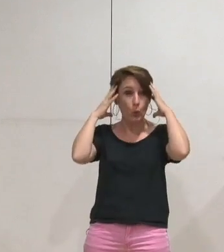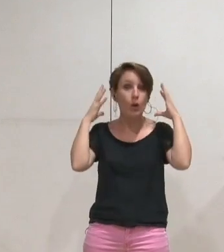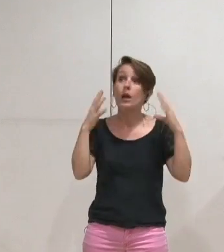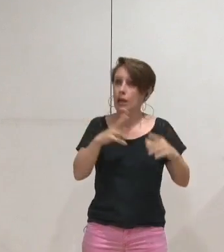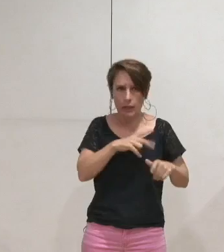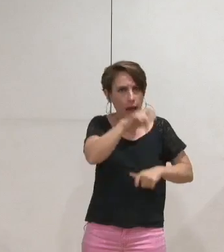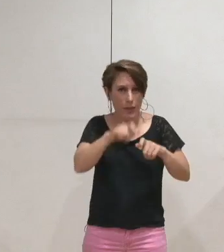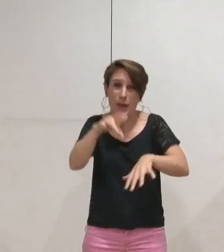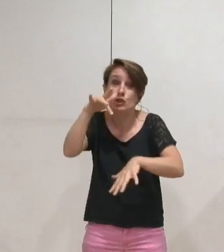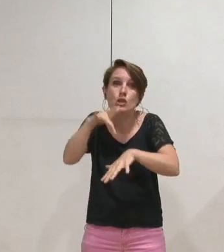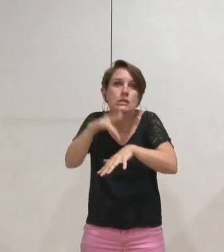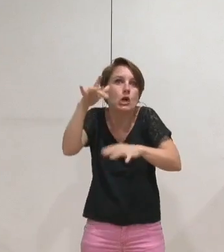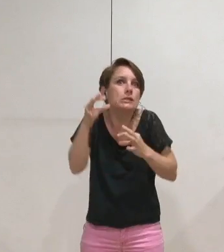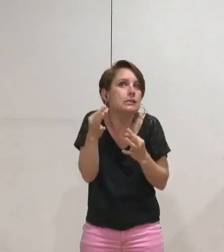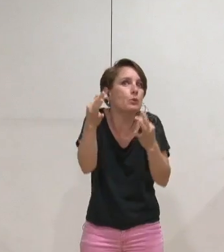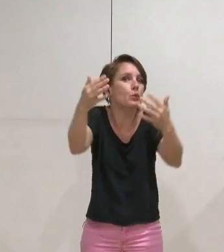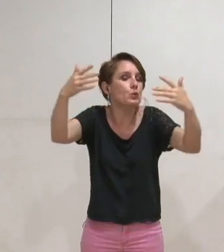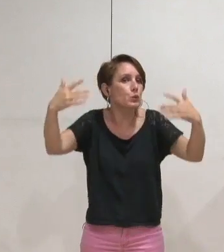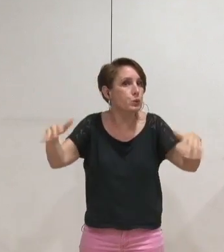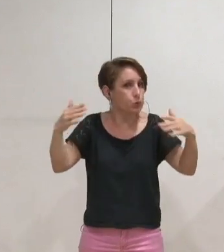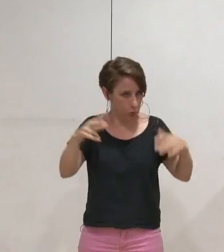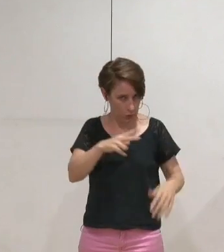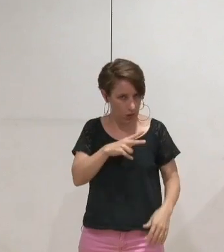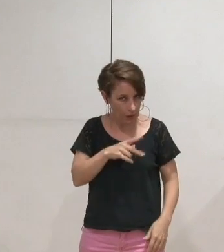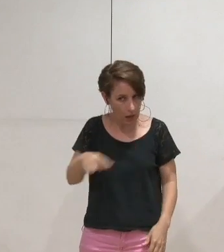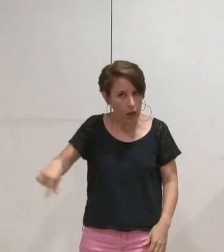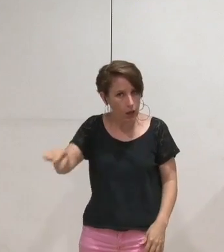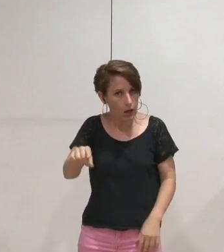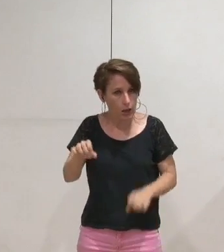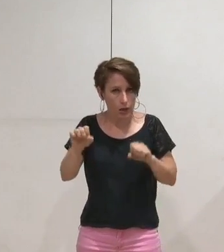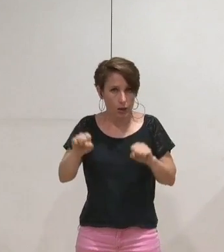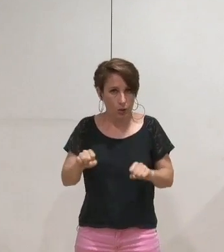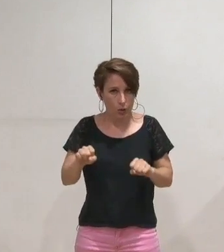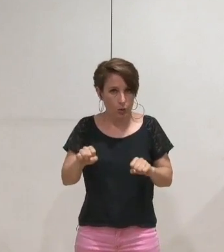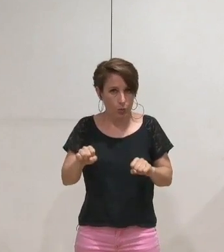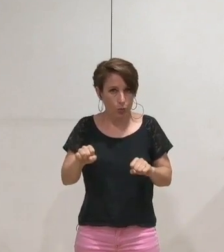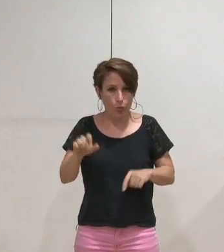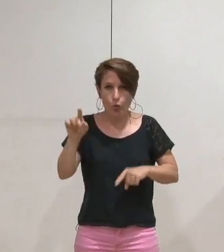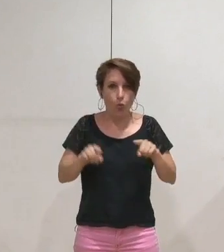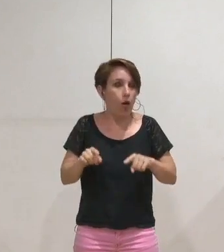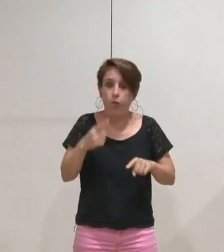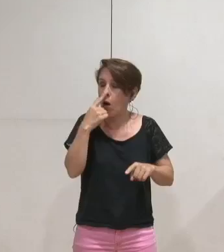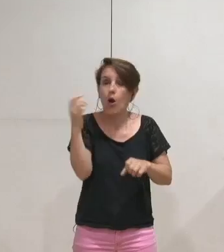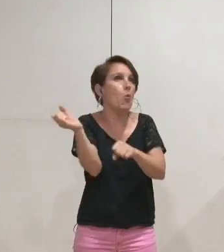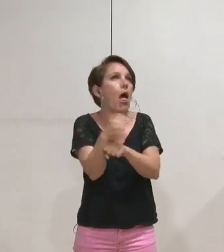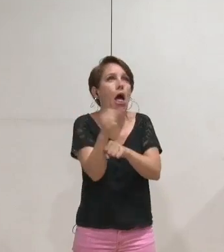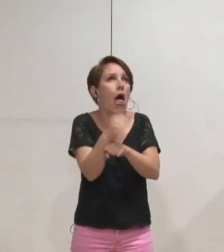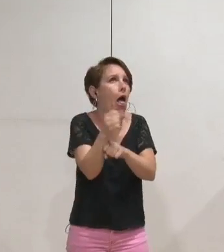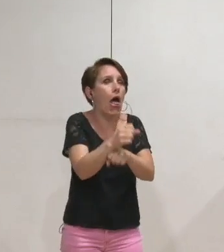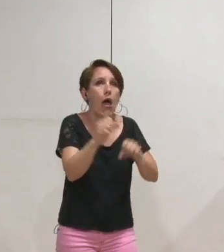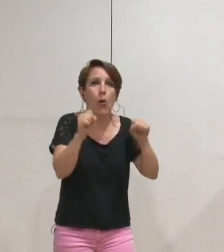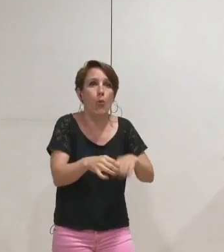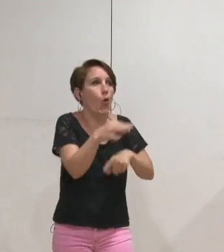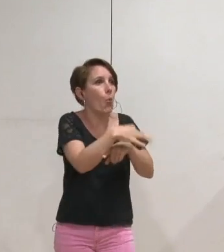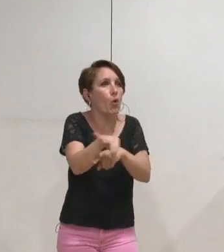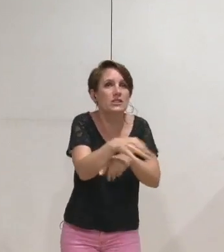sensibles ceux qui sont très sensibles peuvent se livrer à des abandons totals vers la drogue la prostitution